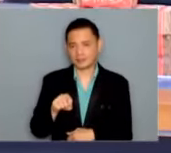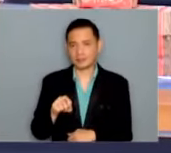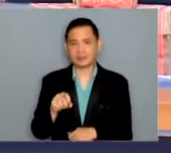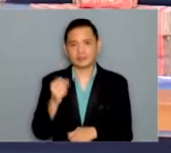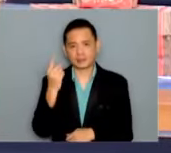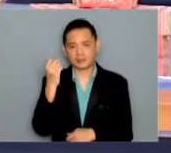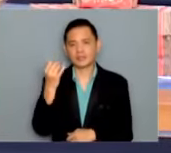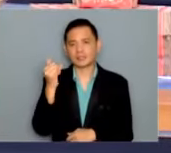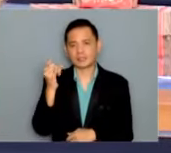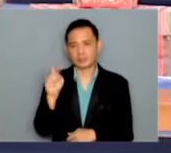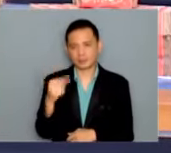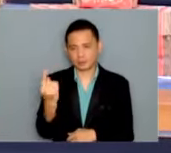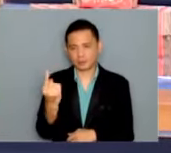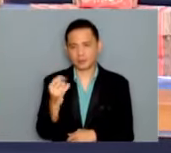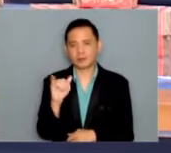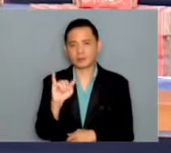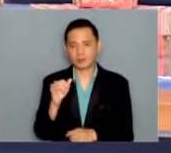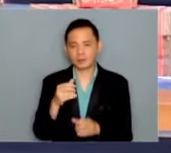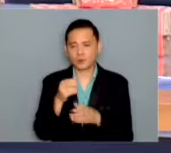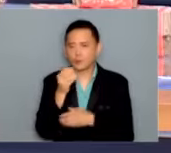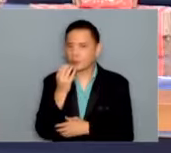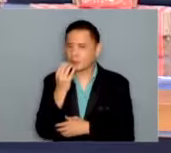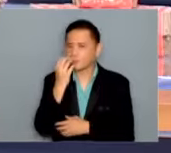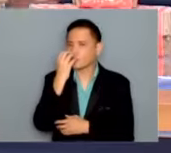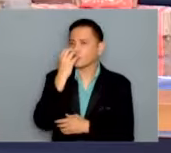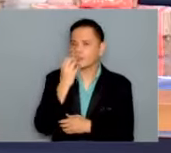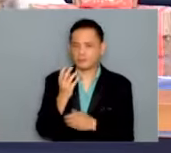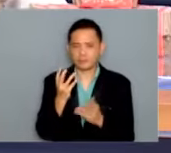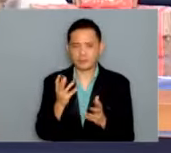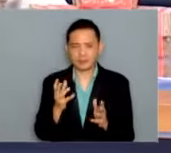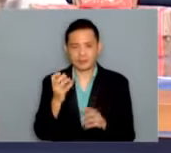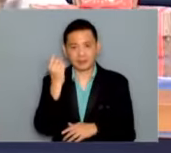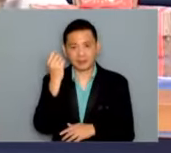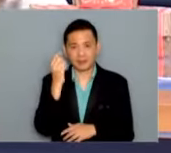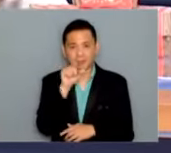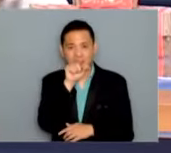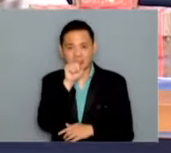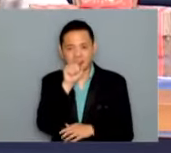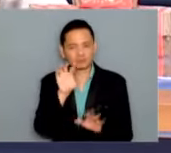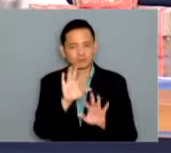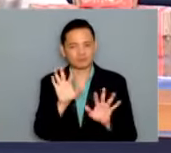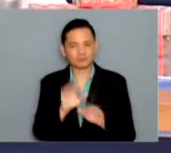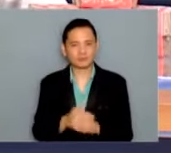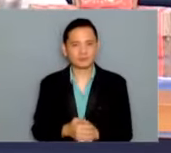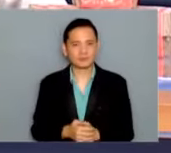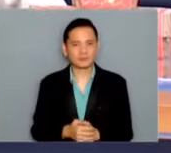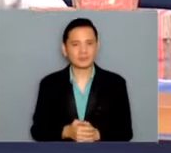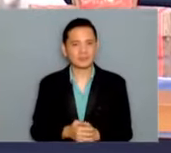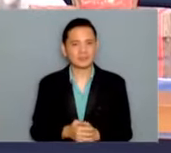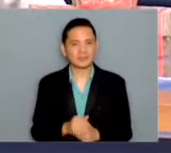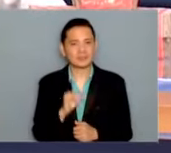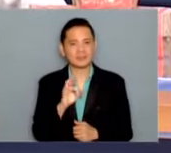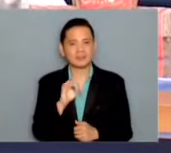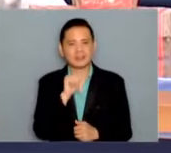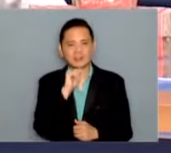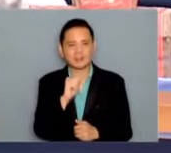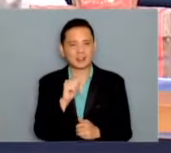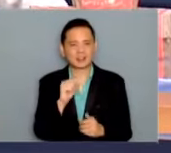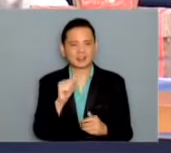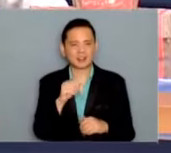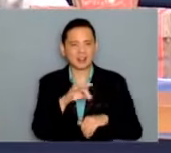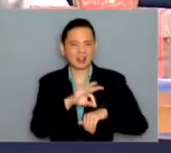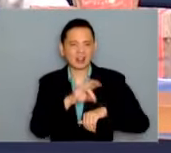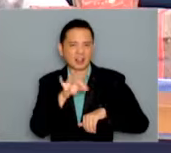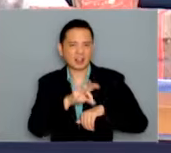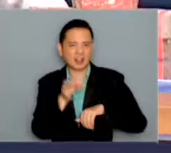sabaw. Yung sisiyo hindi mo kaya. No? Hindi pa. Sa ikaw, ngayon. Justin. Kapag ano, kapag hindi pa hairy yung sisiyo,